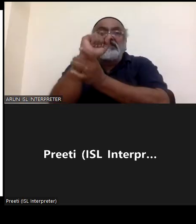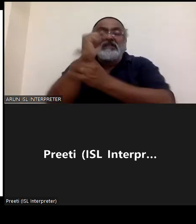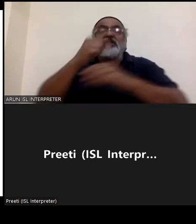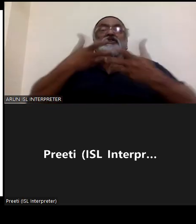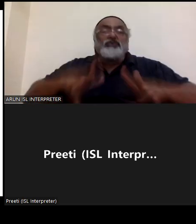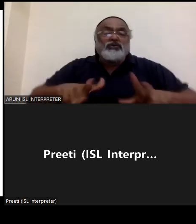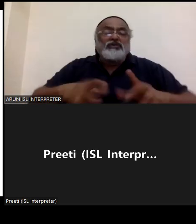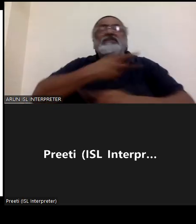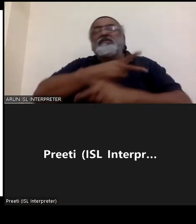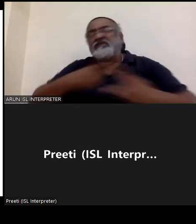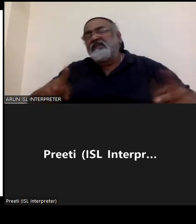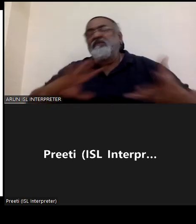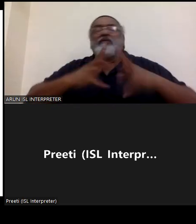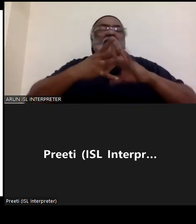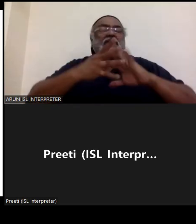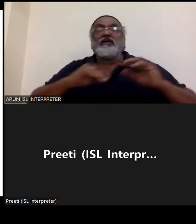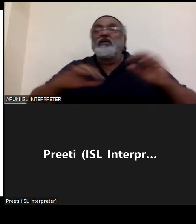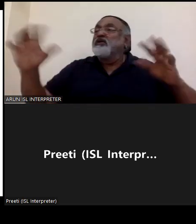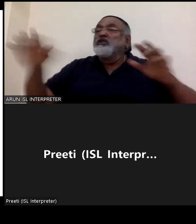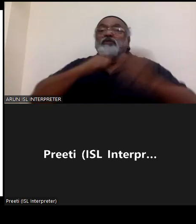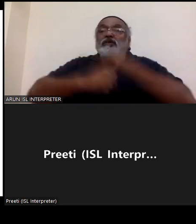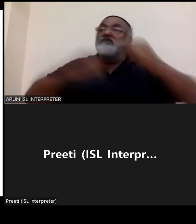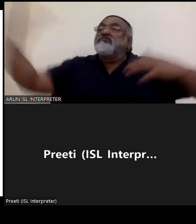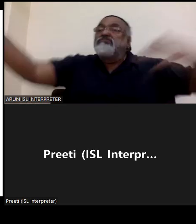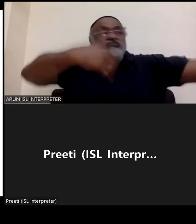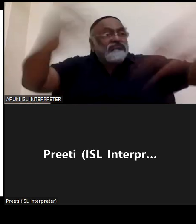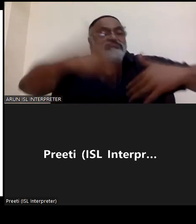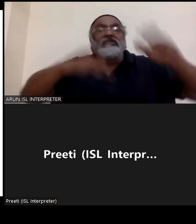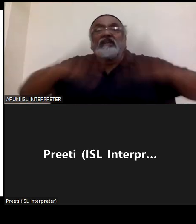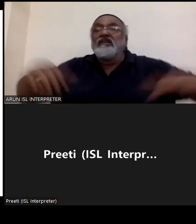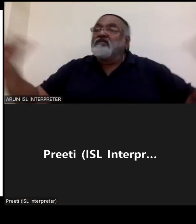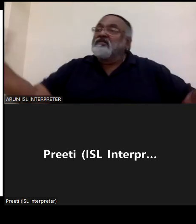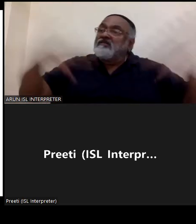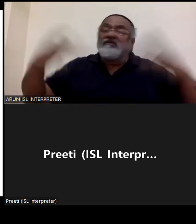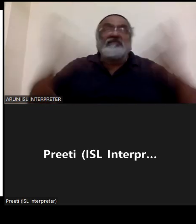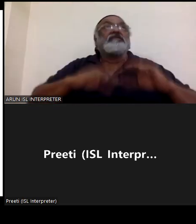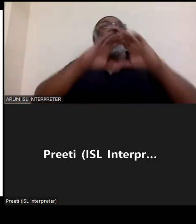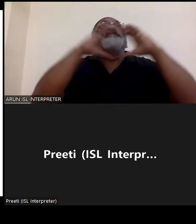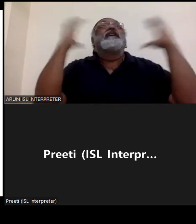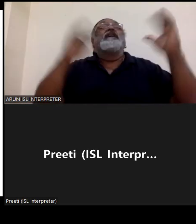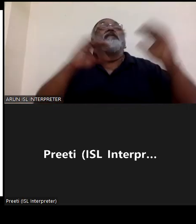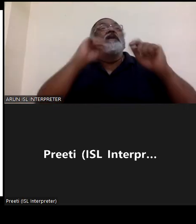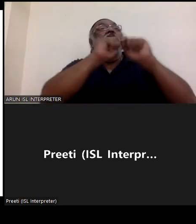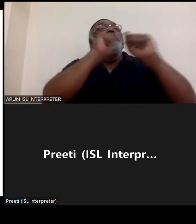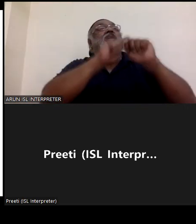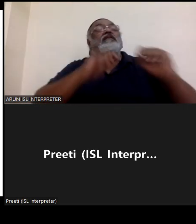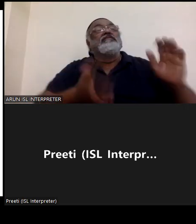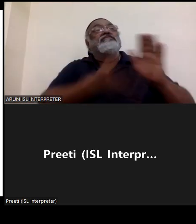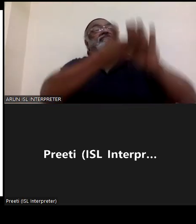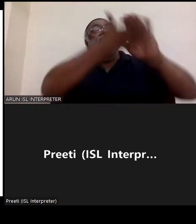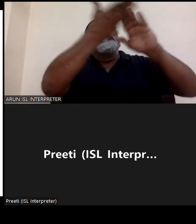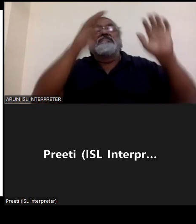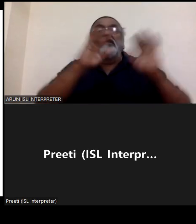उसको कम्युनिटी के बाकी बच्चों को स्पोर्ट्स में लाने के लिए किया, स्टेडियम के अपकीप के लिए किया, है ना. सो